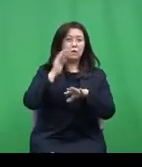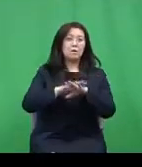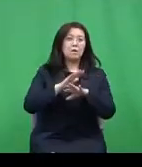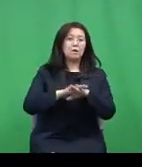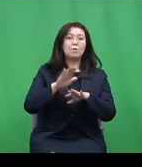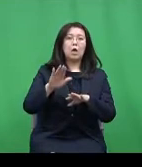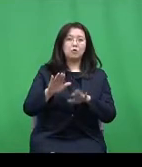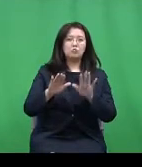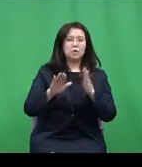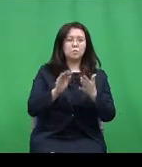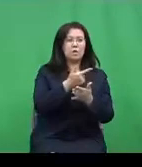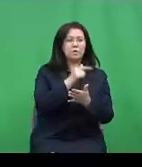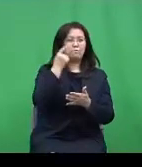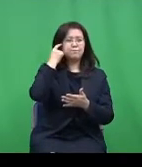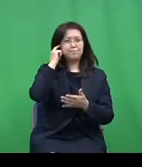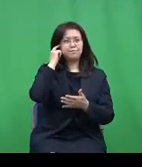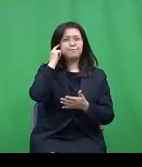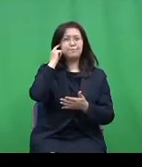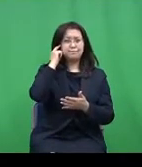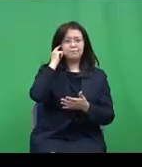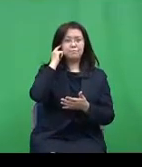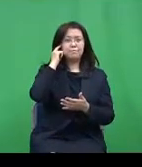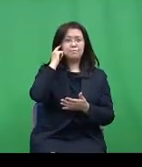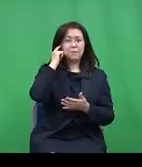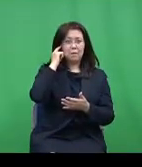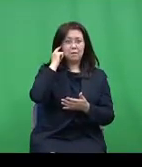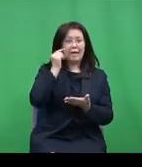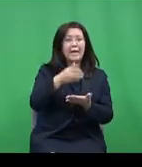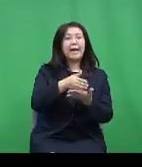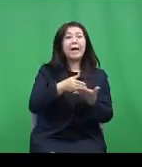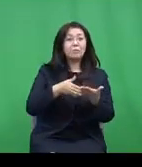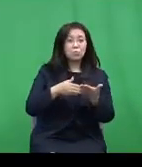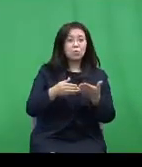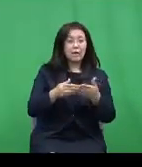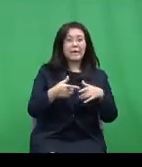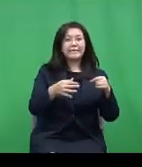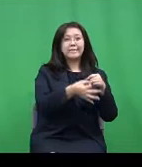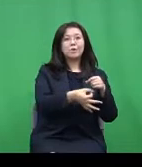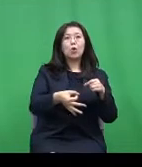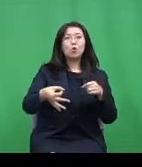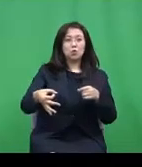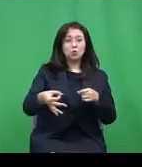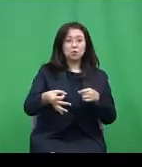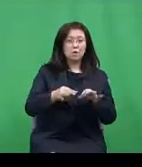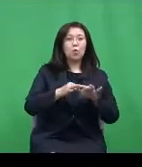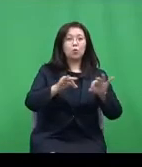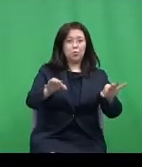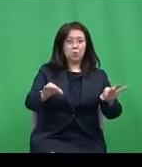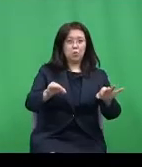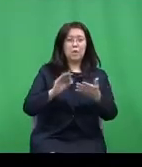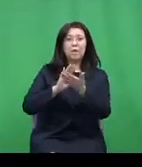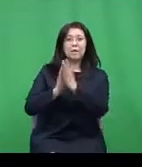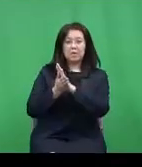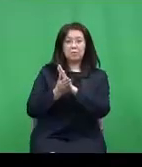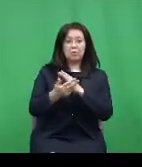方もあるんですけれども、まあ、いろいろ考えまして、やはり、半分は市町村に交付して